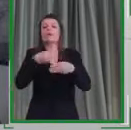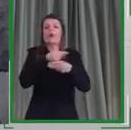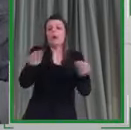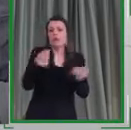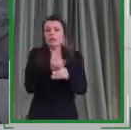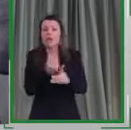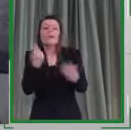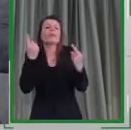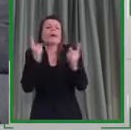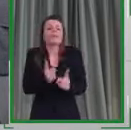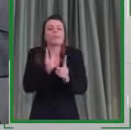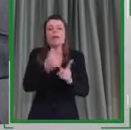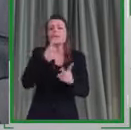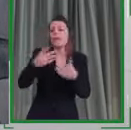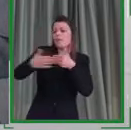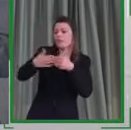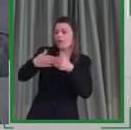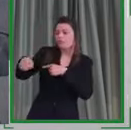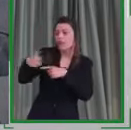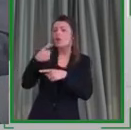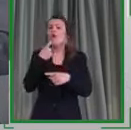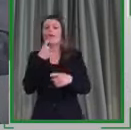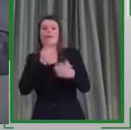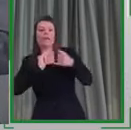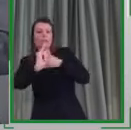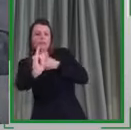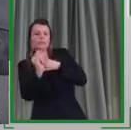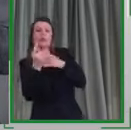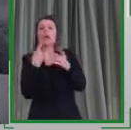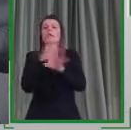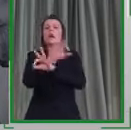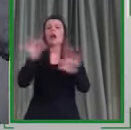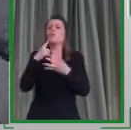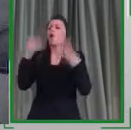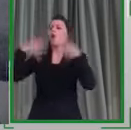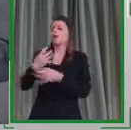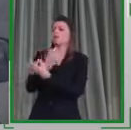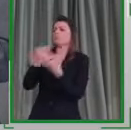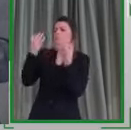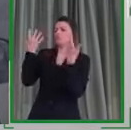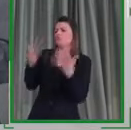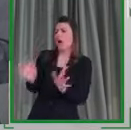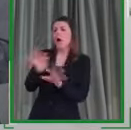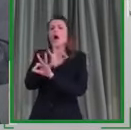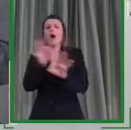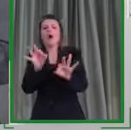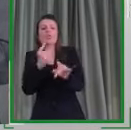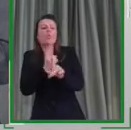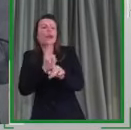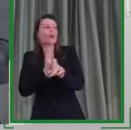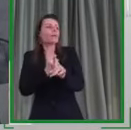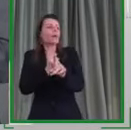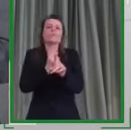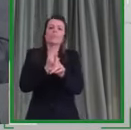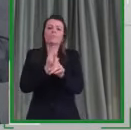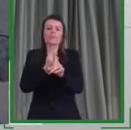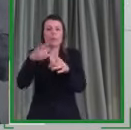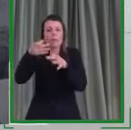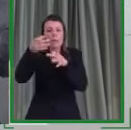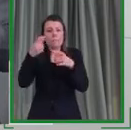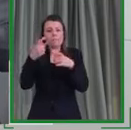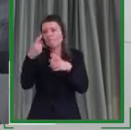distanti che e meglio organizzato che invece deve raggiungere magari tanti piccoli paesi e quindi